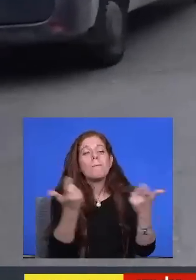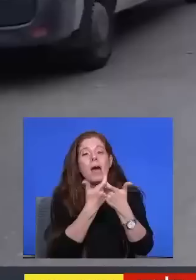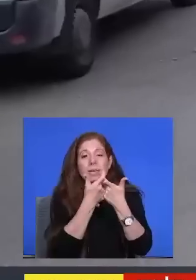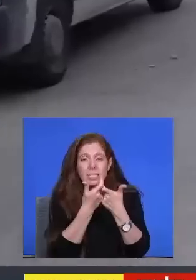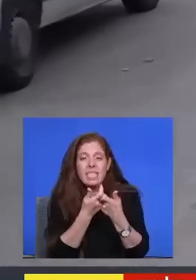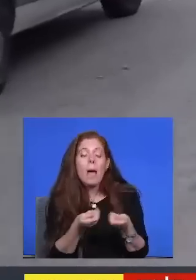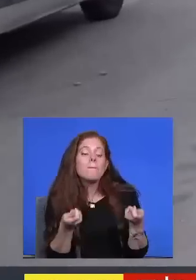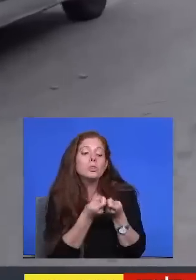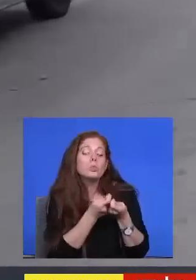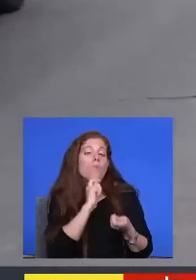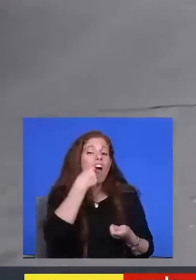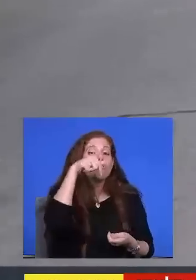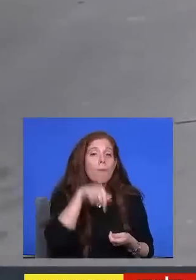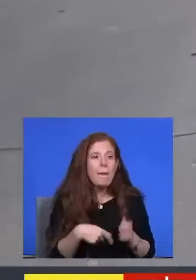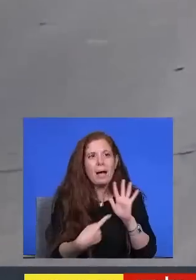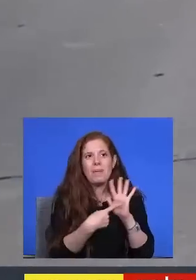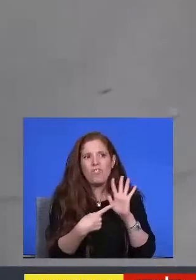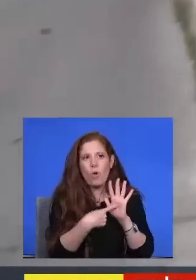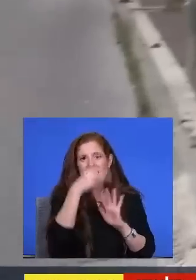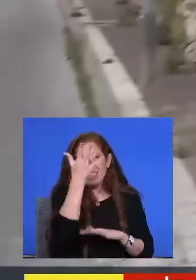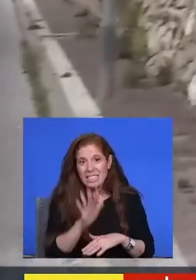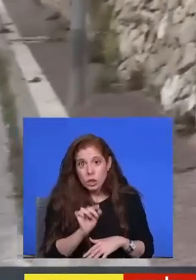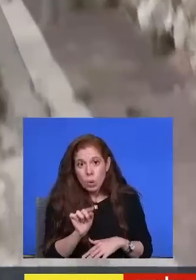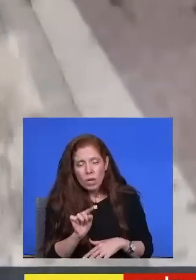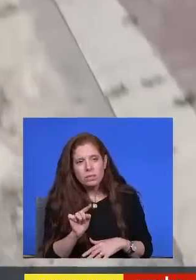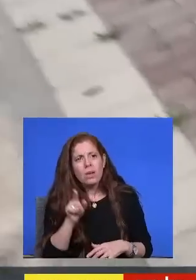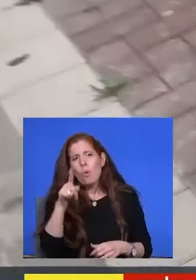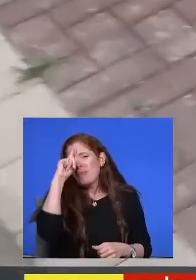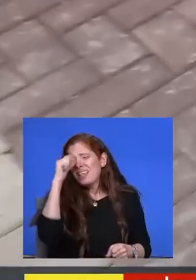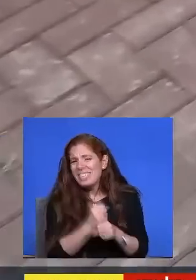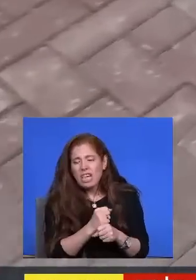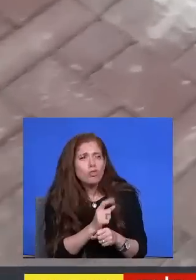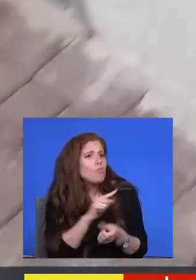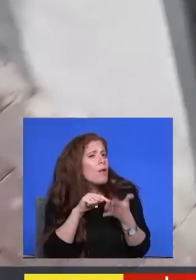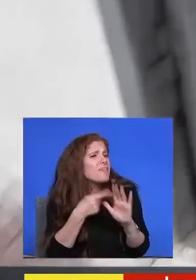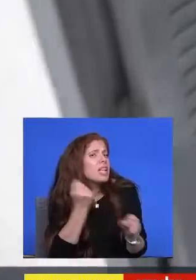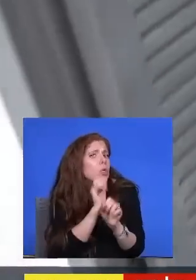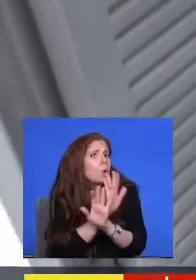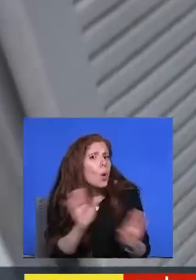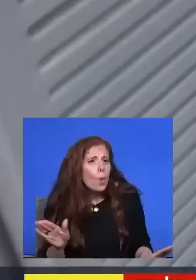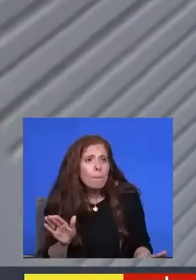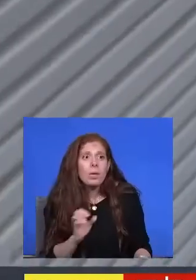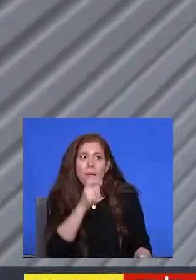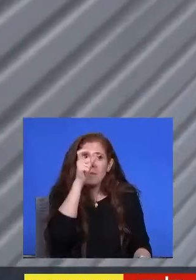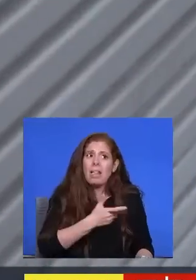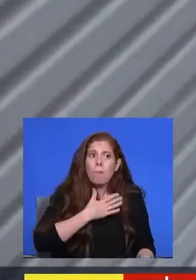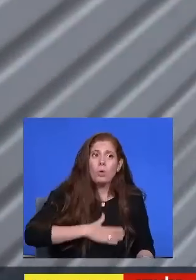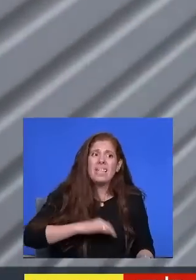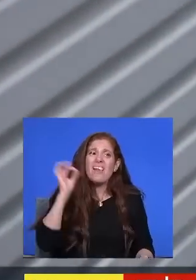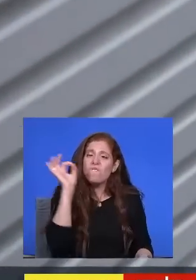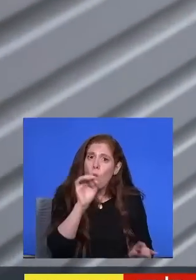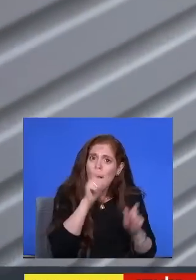השבק בעקבות הסרטון הזה, א' מתעקש שהוא לא התכוון לעשות דבר. אם בן אדם רוצה ללכת ולפגוע